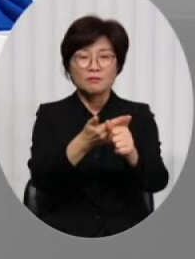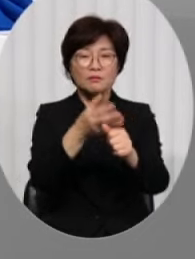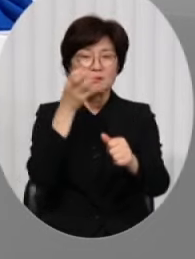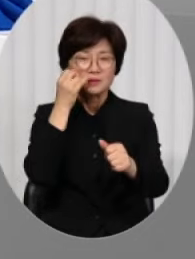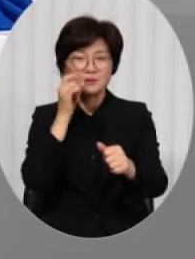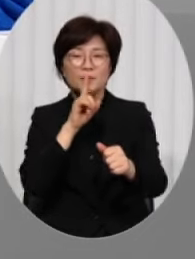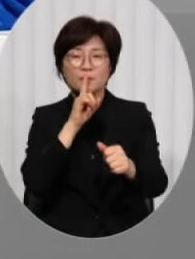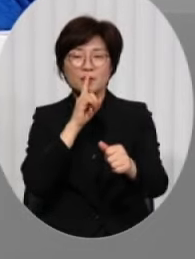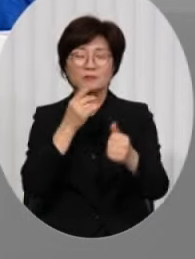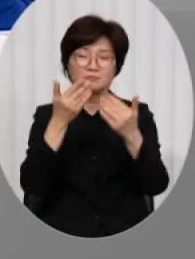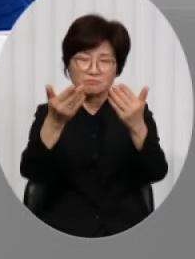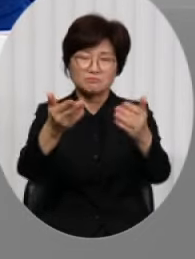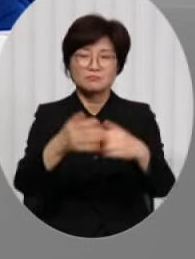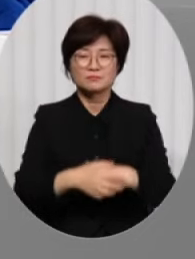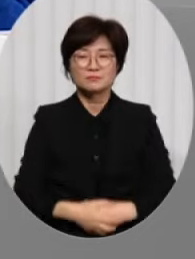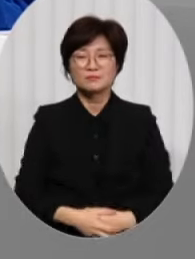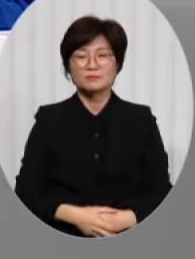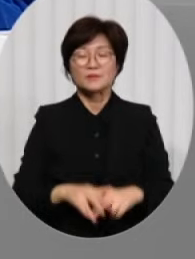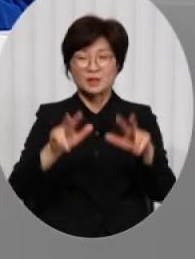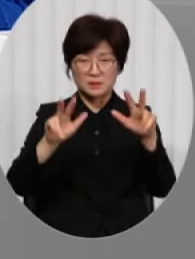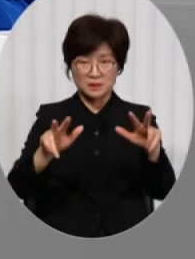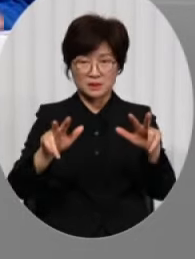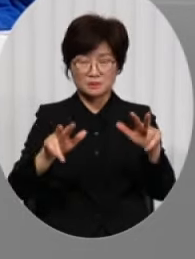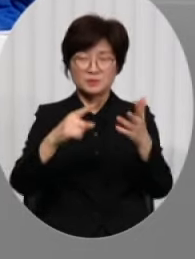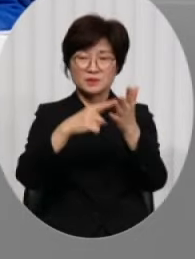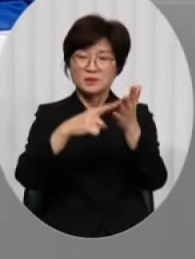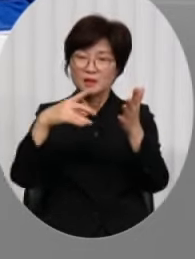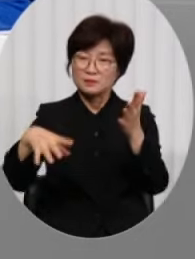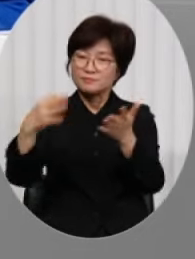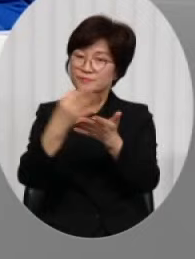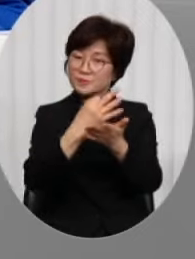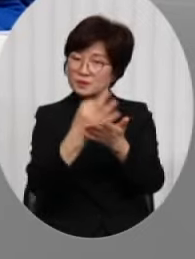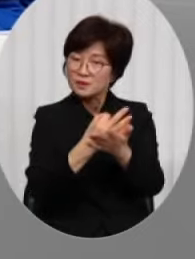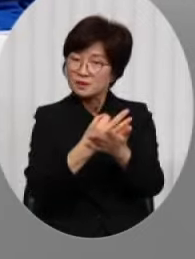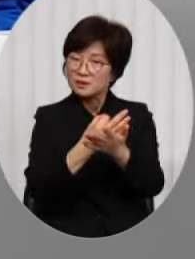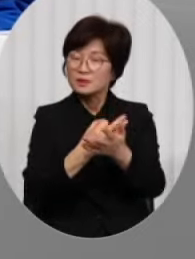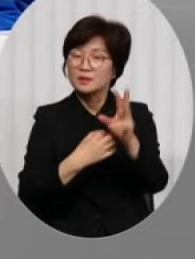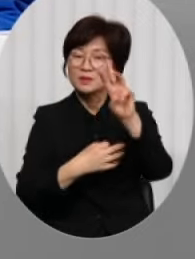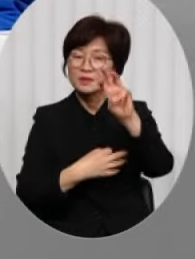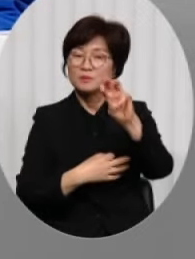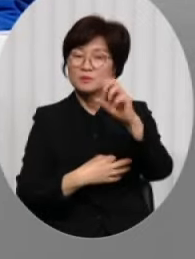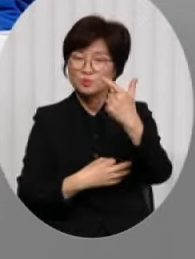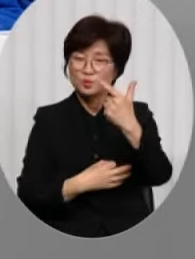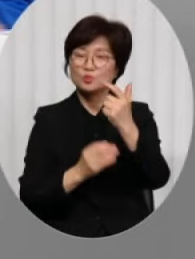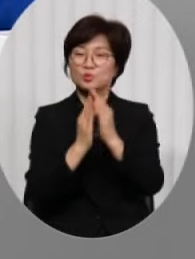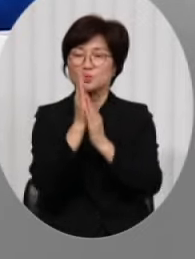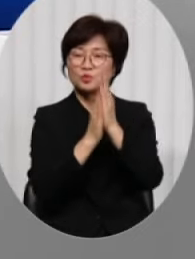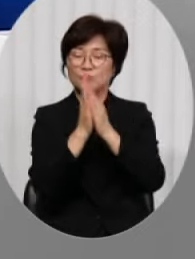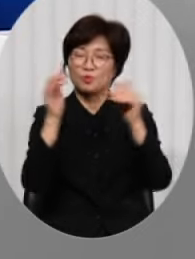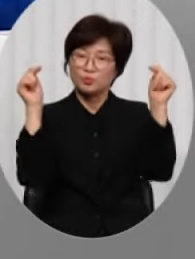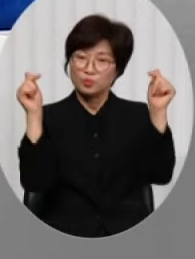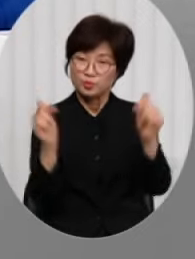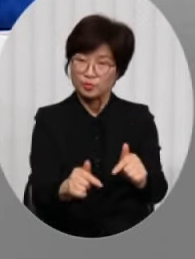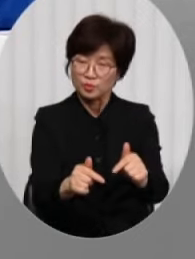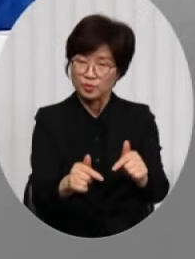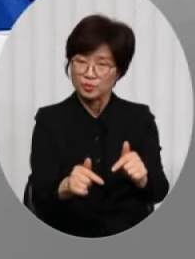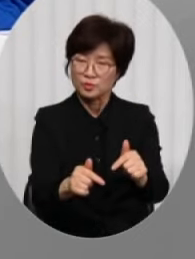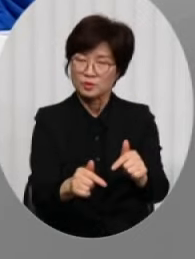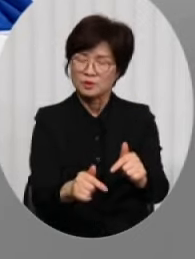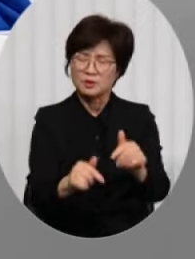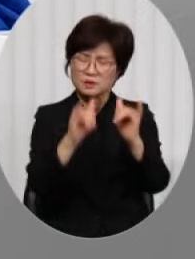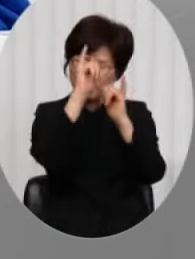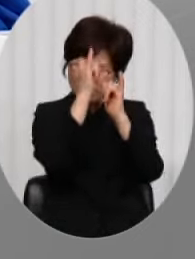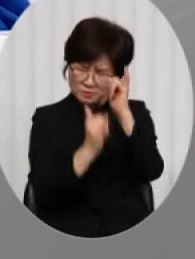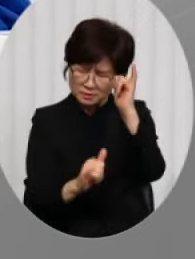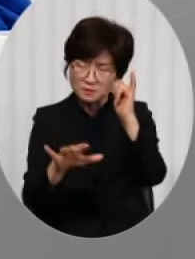지적을 하셨더라고요. 그런데 보십시오. 지금 세수가 작년에 무려 36조가 감소했습니다. 정말 역대 상상도 못할